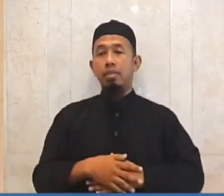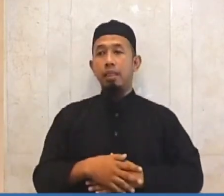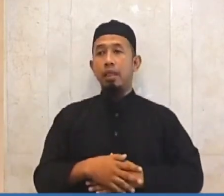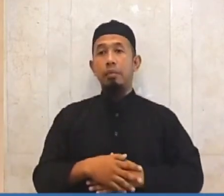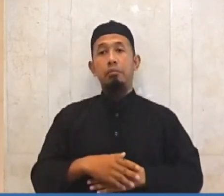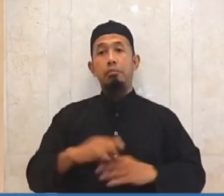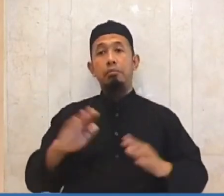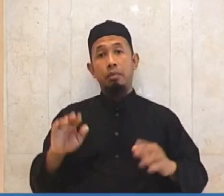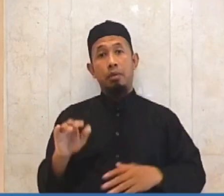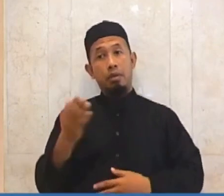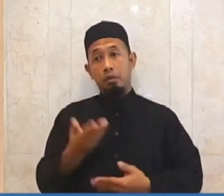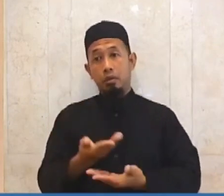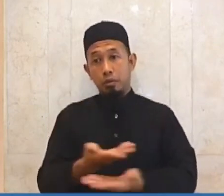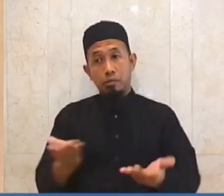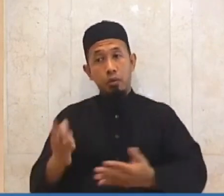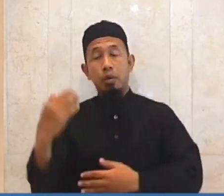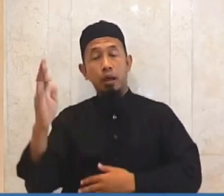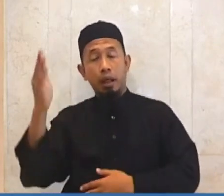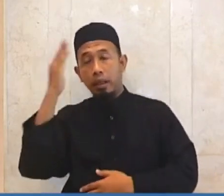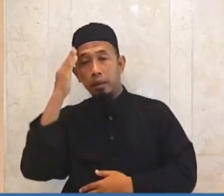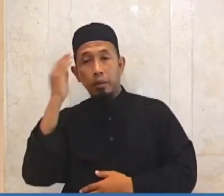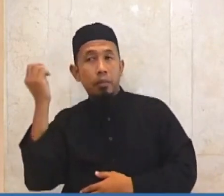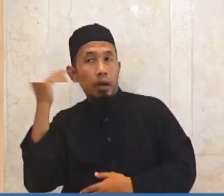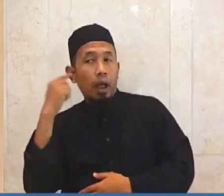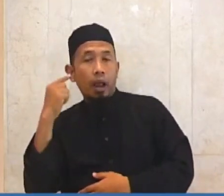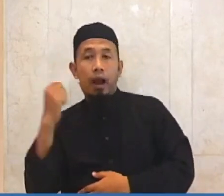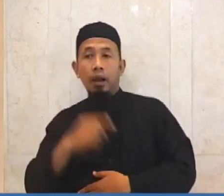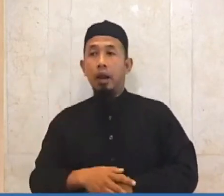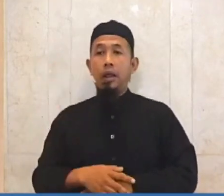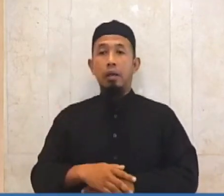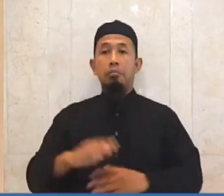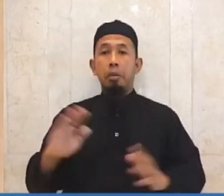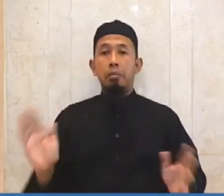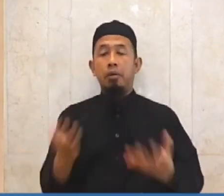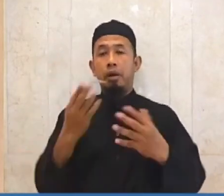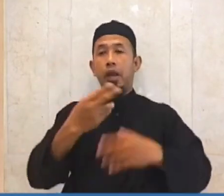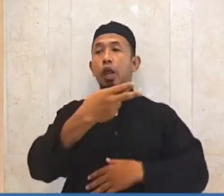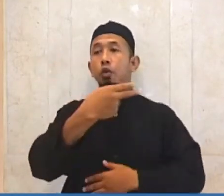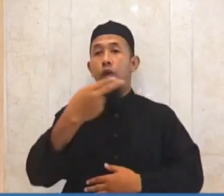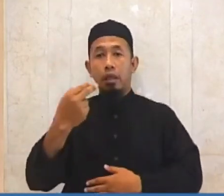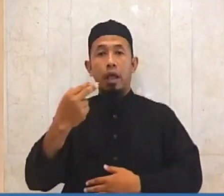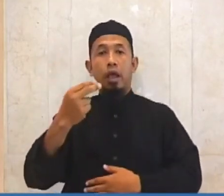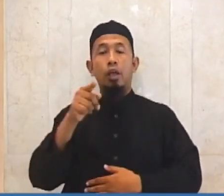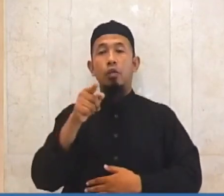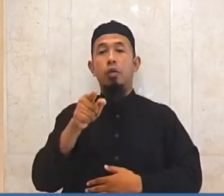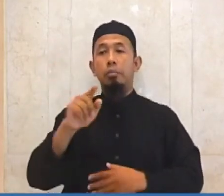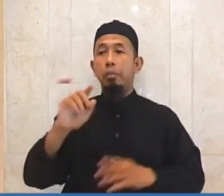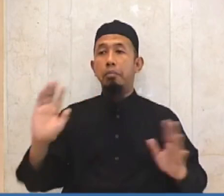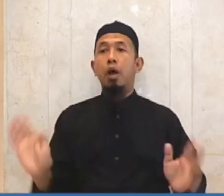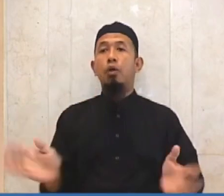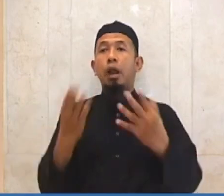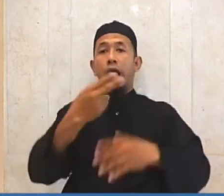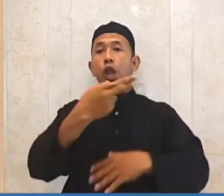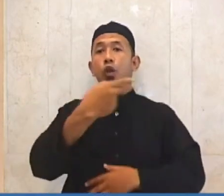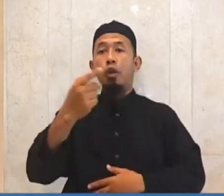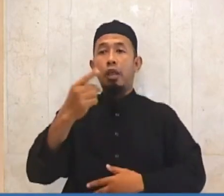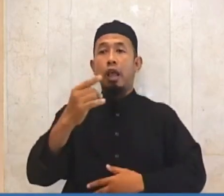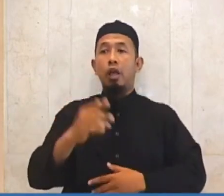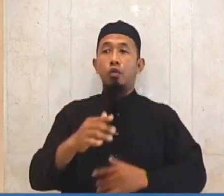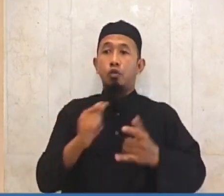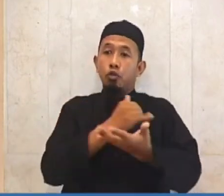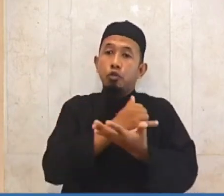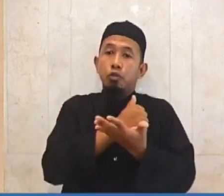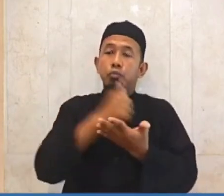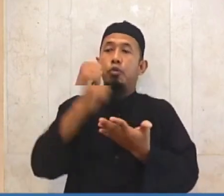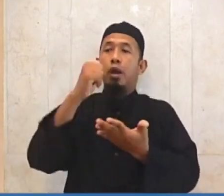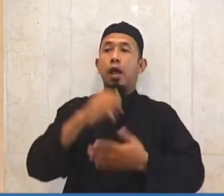pembangunan Indonesia adalah pembangunan manusia Indonesia seutuhnya artinya